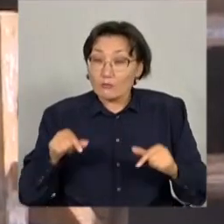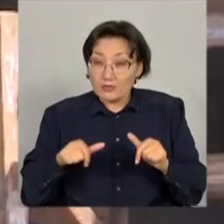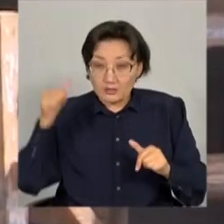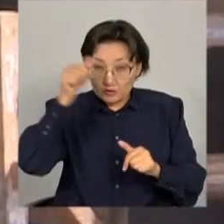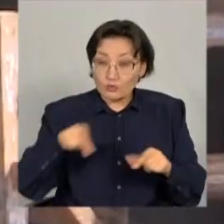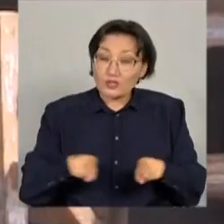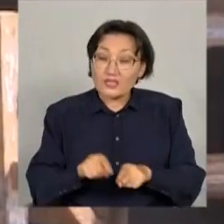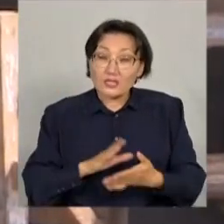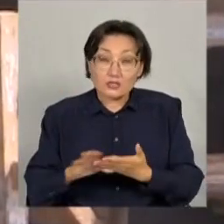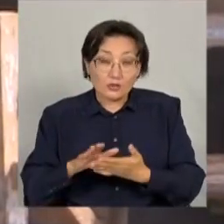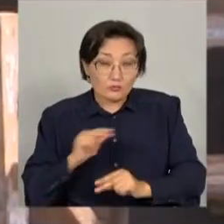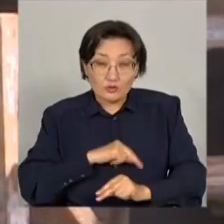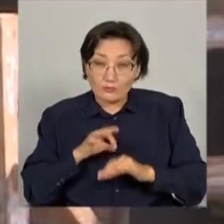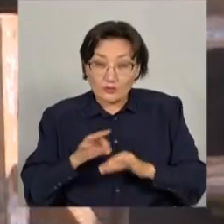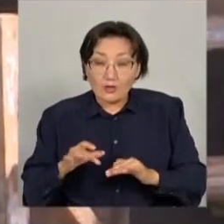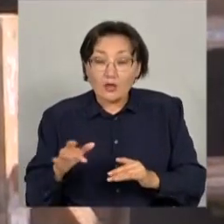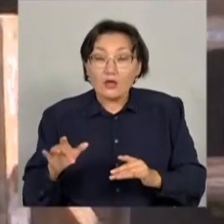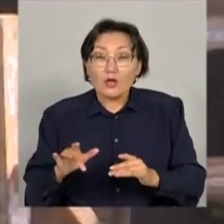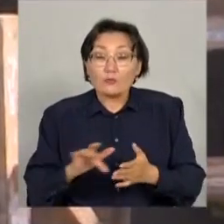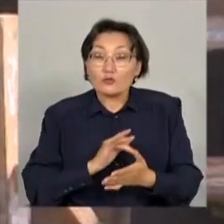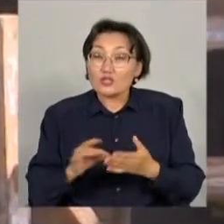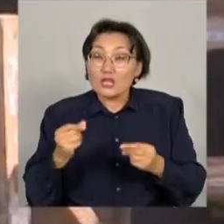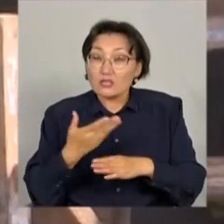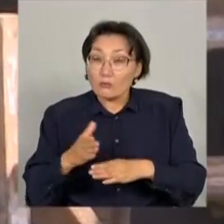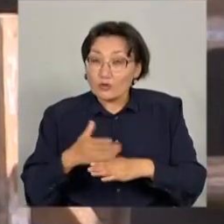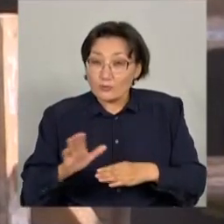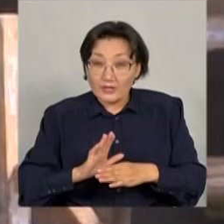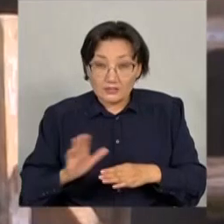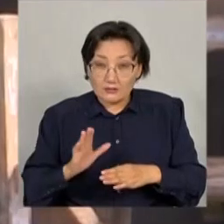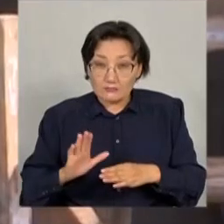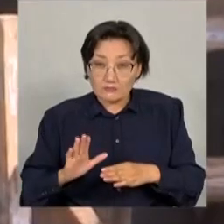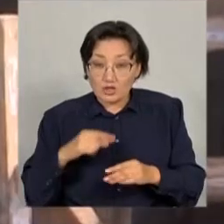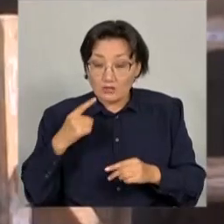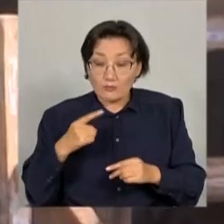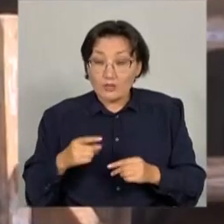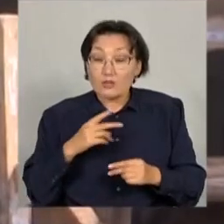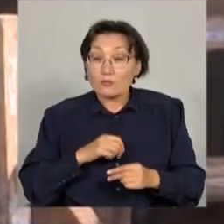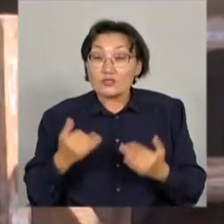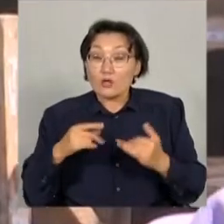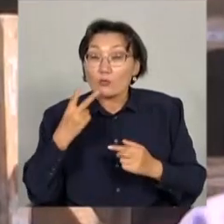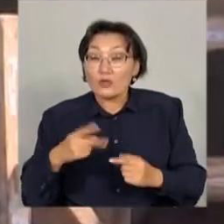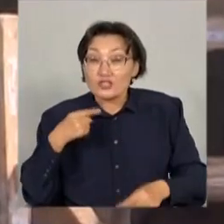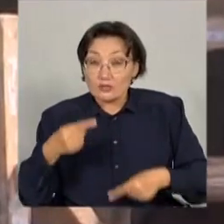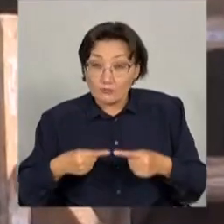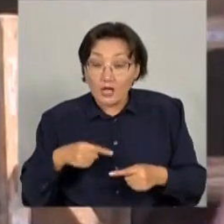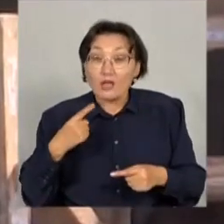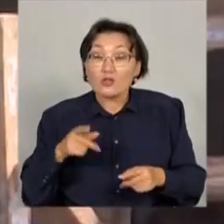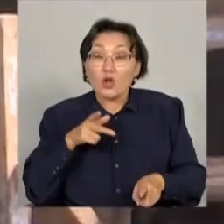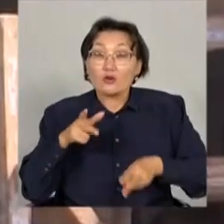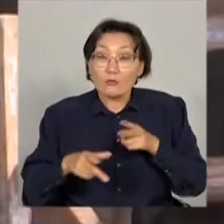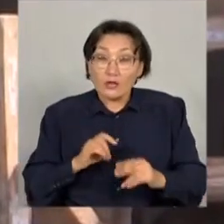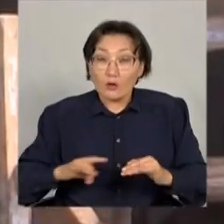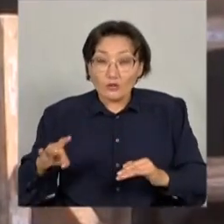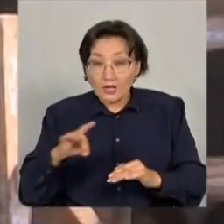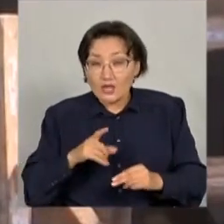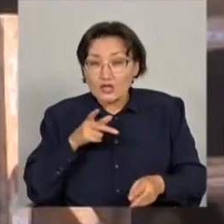жок. Бюджеттен акча бөлүнгөн жок дейт. Бюджеттен акча бөлүнгөндө энди көрүп турмуз, айтып атырмыз, жан жака чыгып атырмыз, ауданга да чыгып